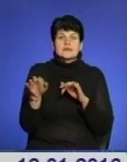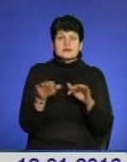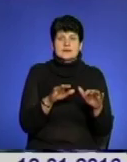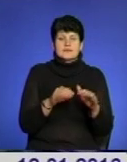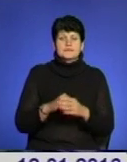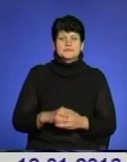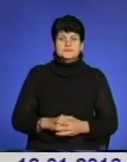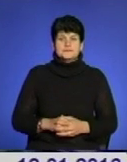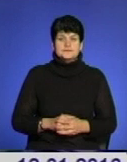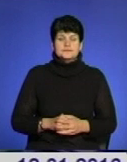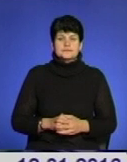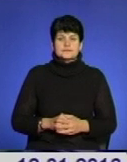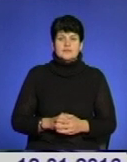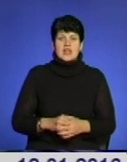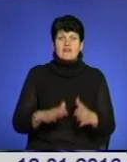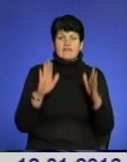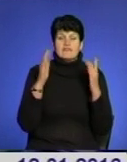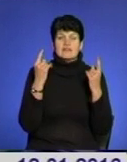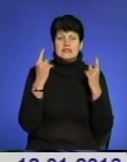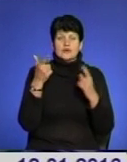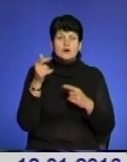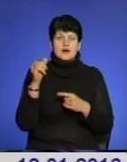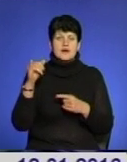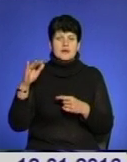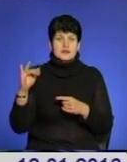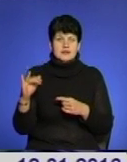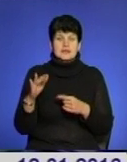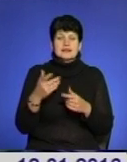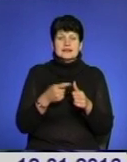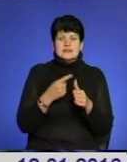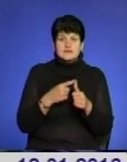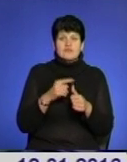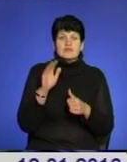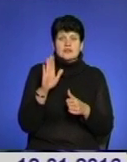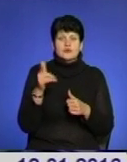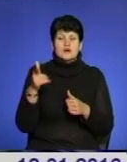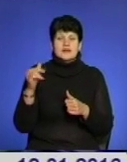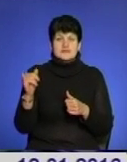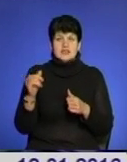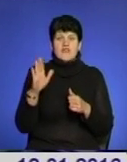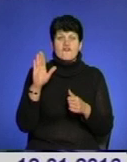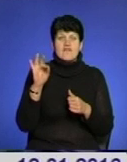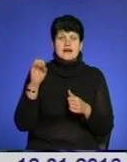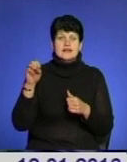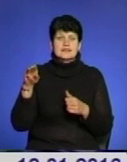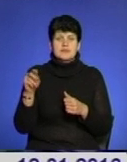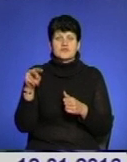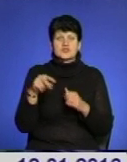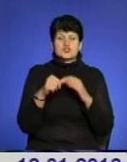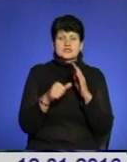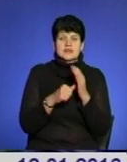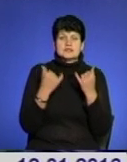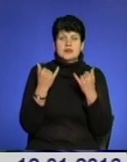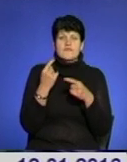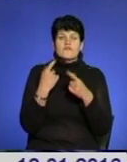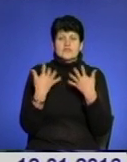Сута. Великогаївський вертеп, який не так і називається, Великогаївський вертеп 2016, в даний час повертається